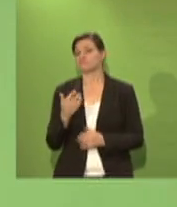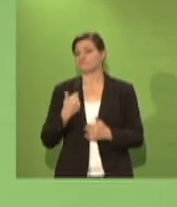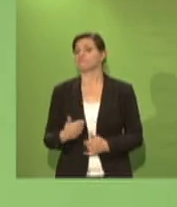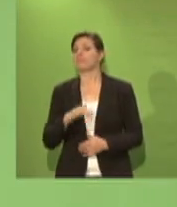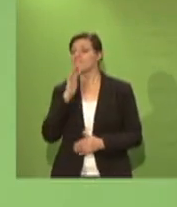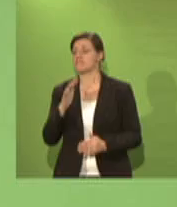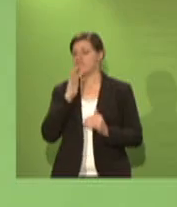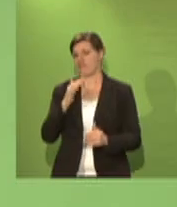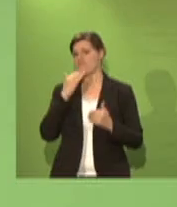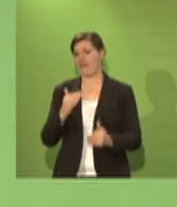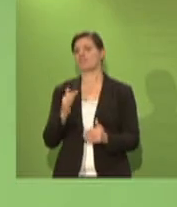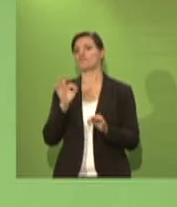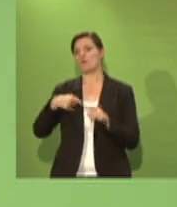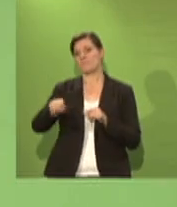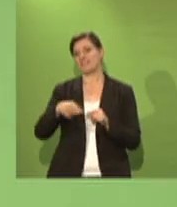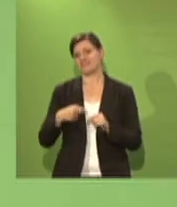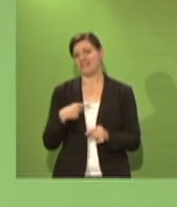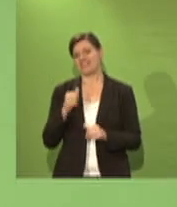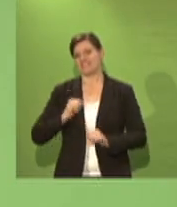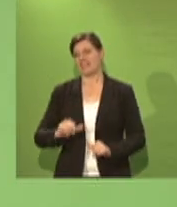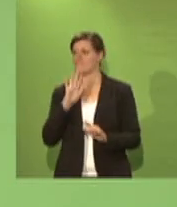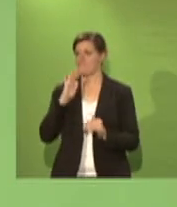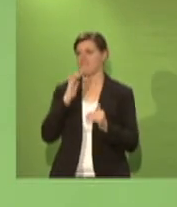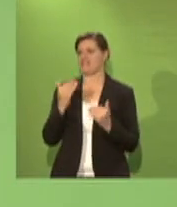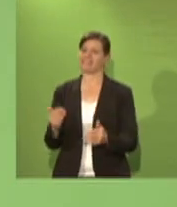Vielen, vielen Dank an die Mandatsträger.